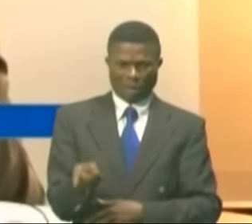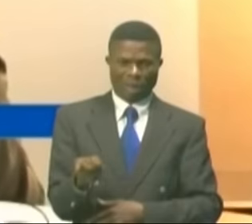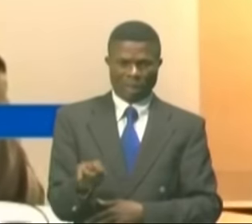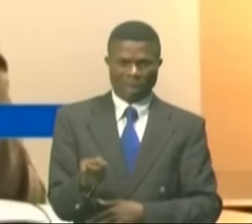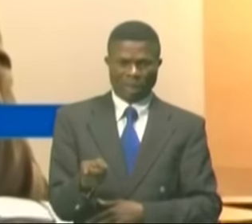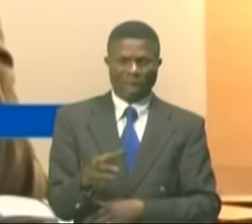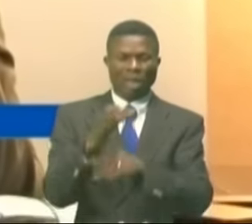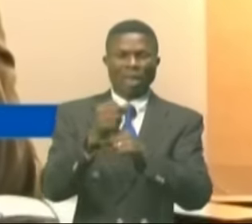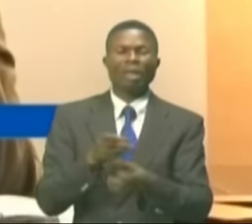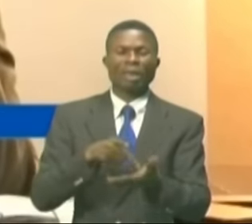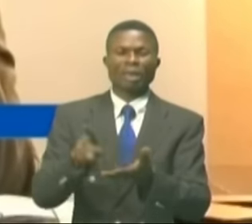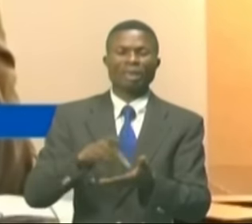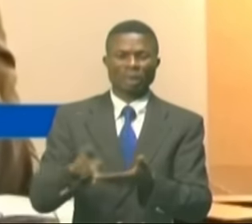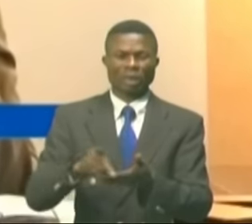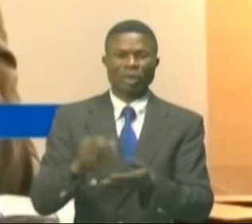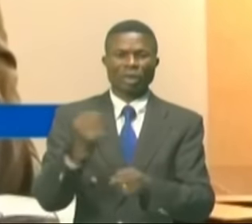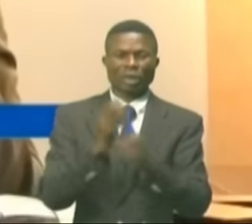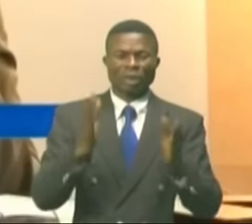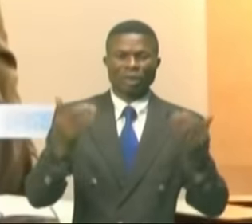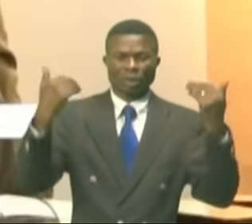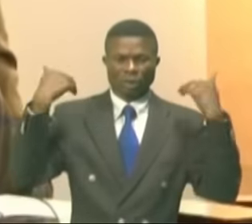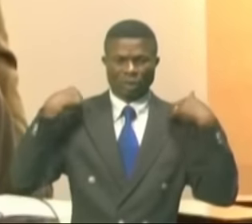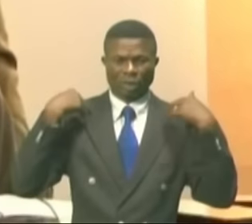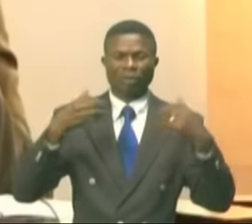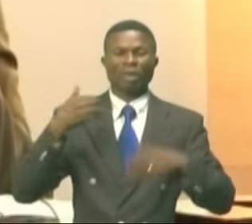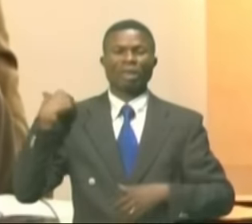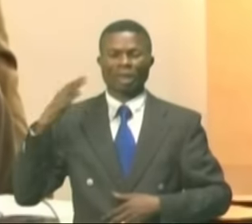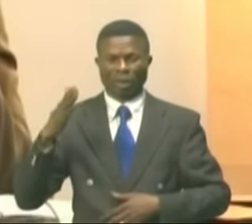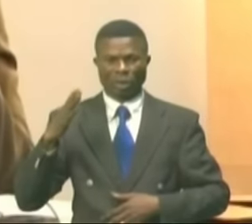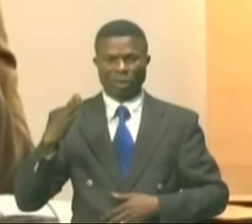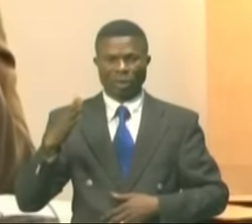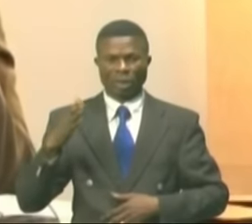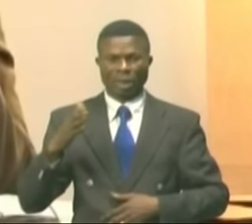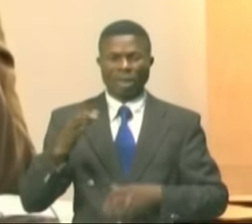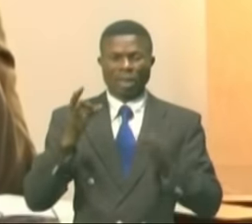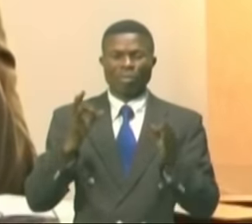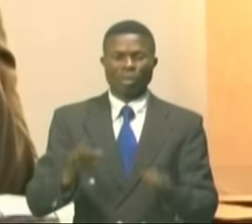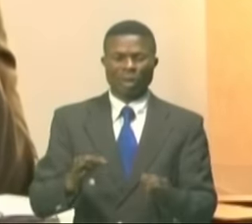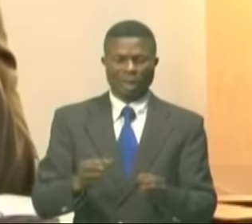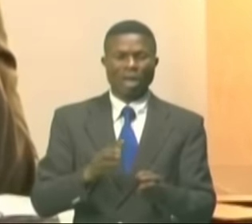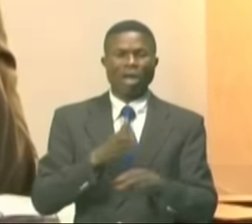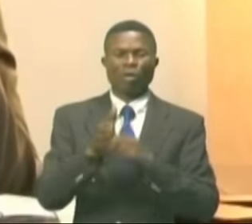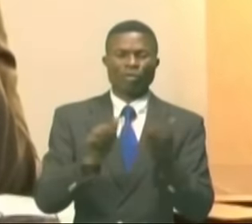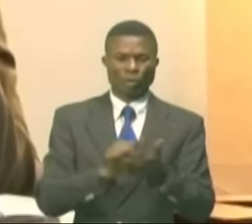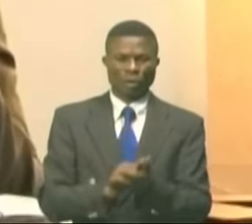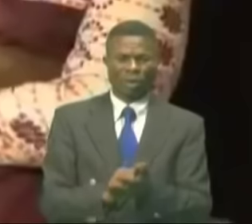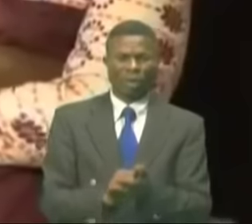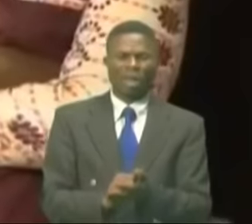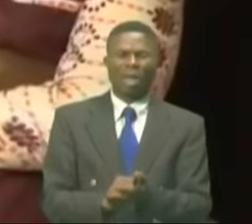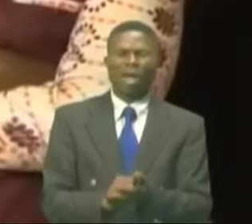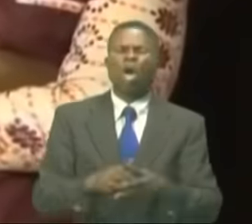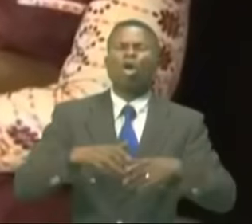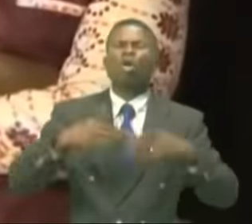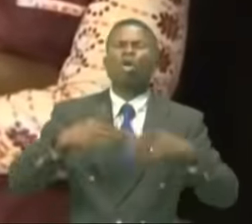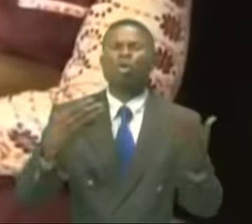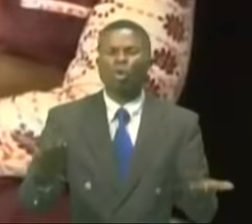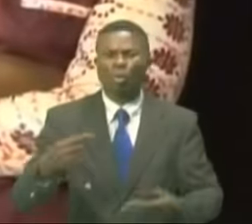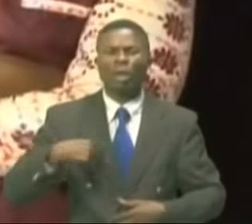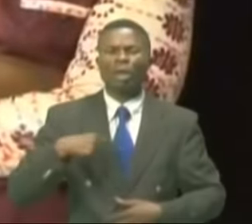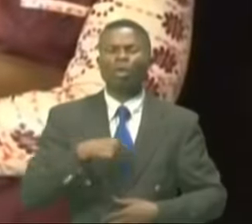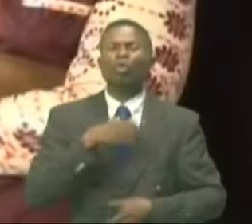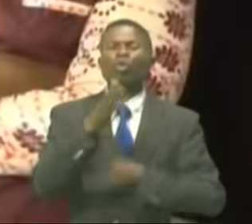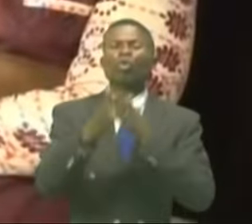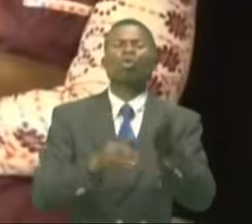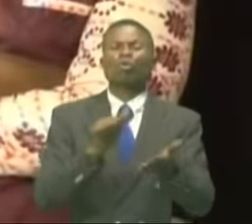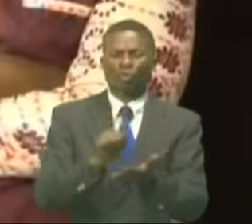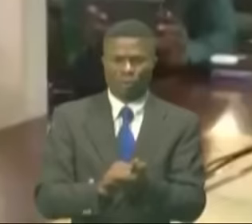les salaires des agents et cadres de l'État étant bancarisés. Par quel mécanisme nous allons détourner ça?